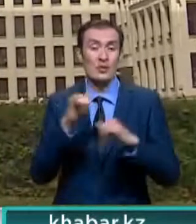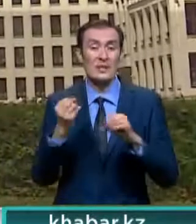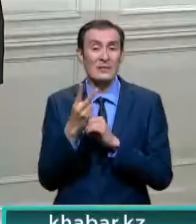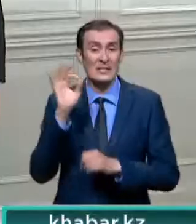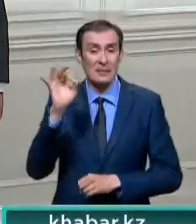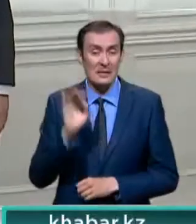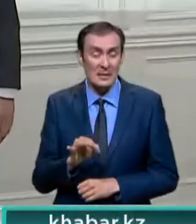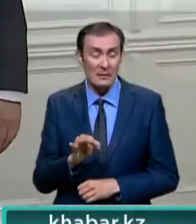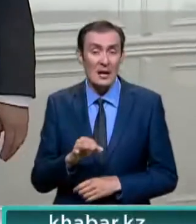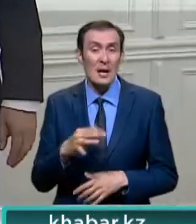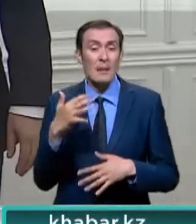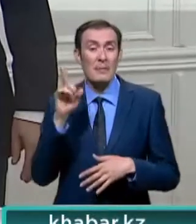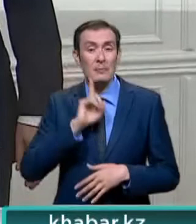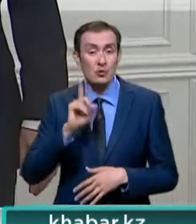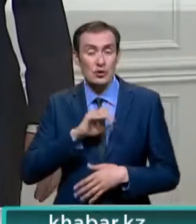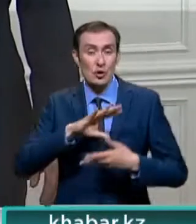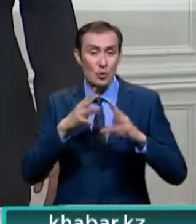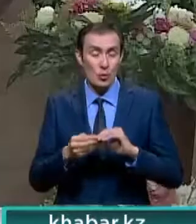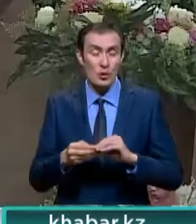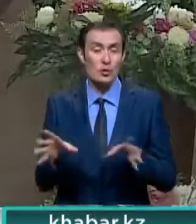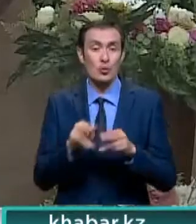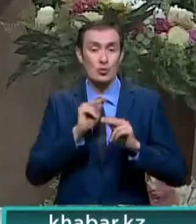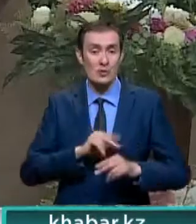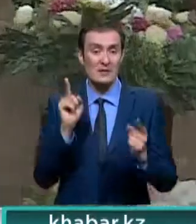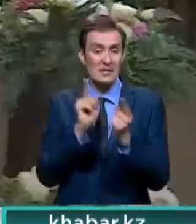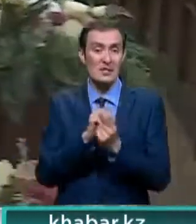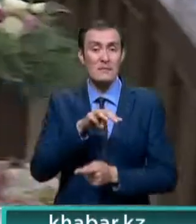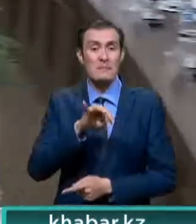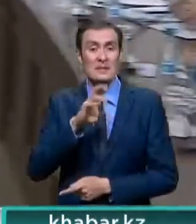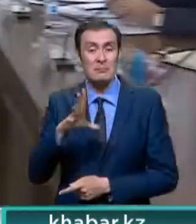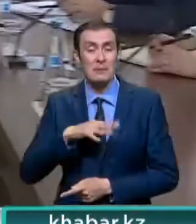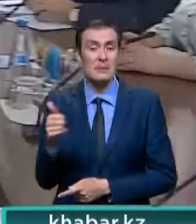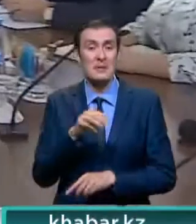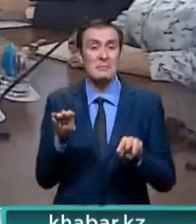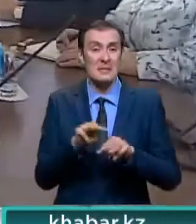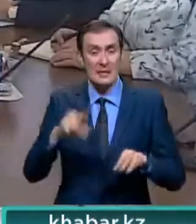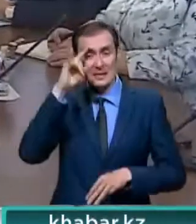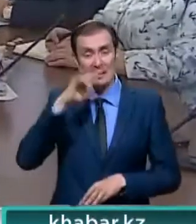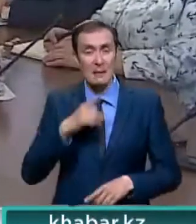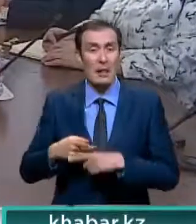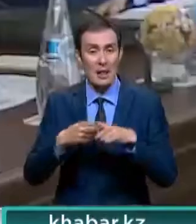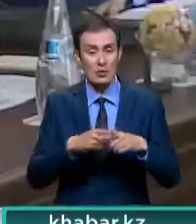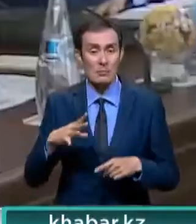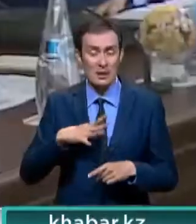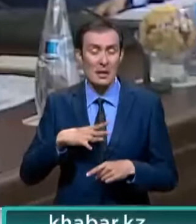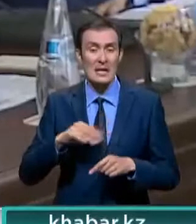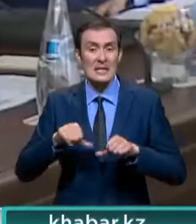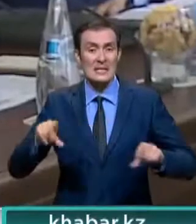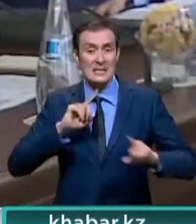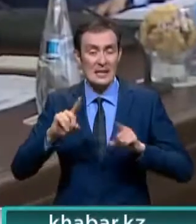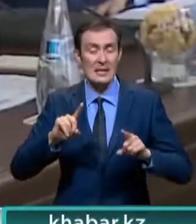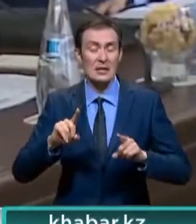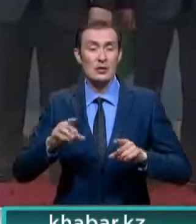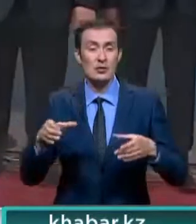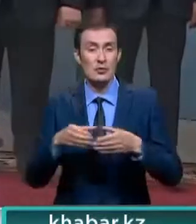12 процентов промежуточные итоги до стороннего сотрудничество на встрече в минске обсудили премьер-министр казахстана и беларуси там прошло заседание совета глав